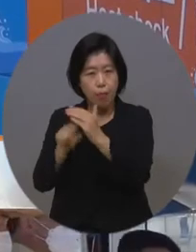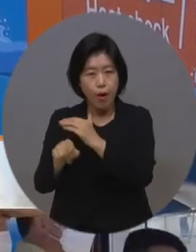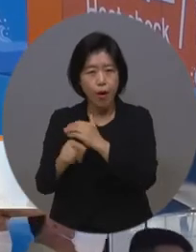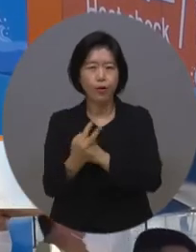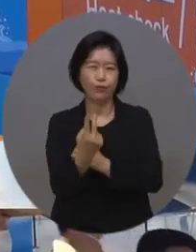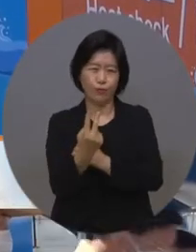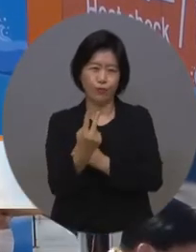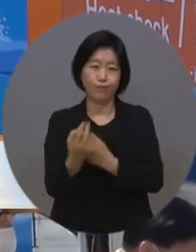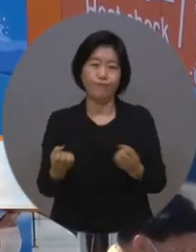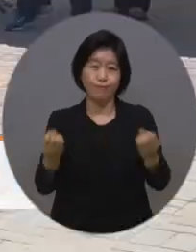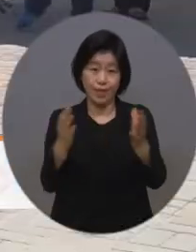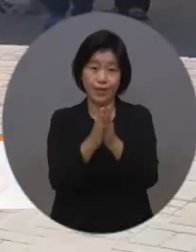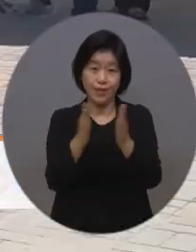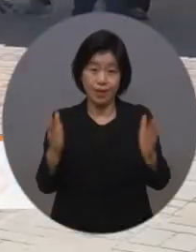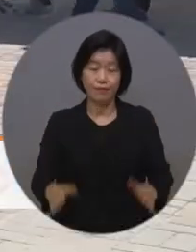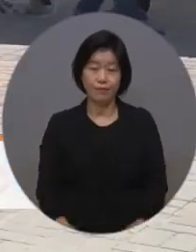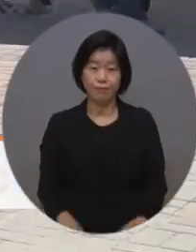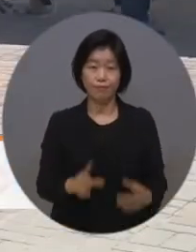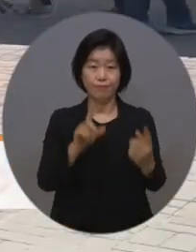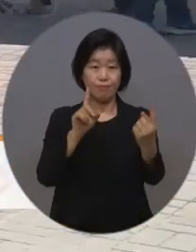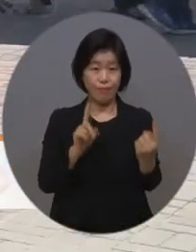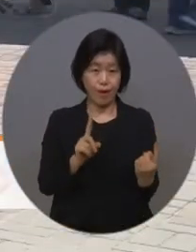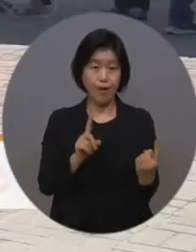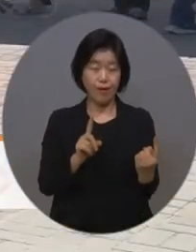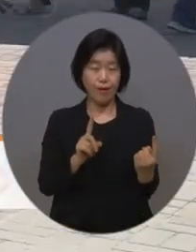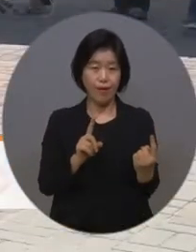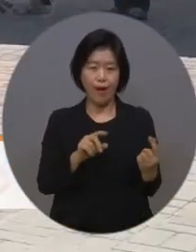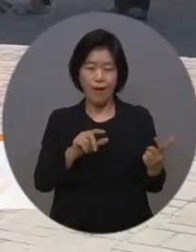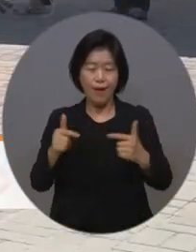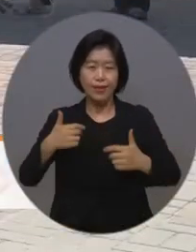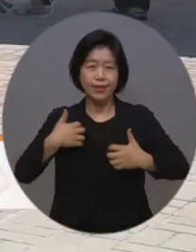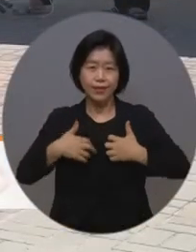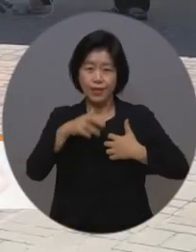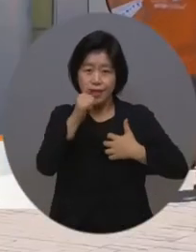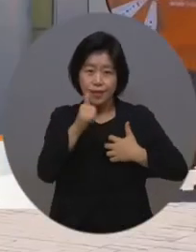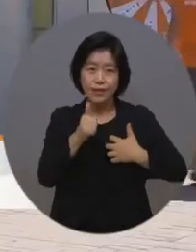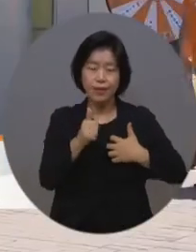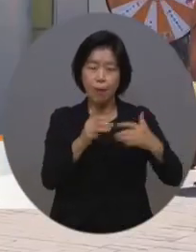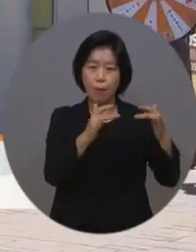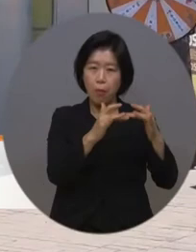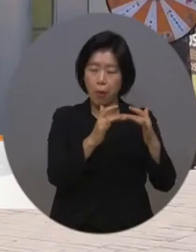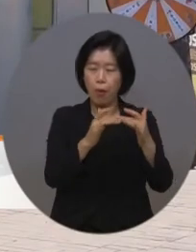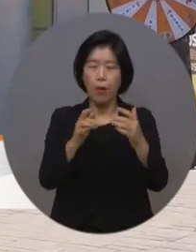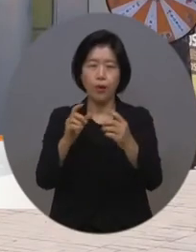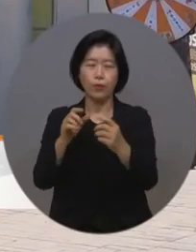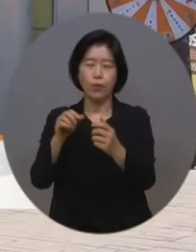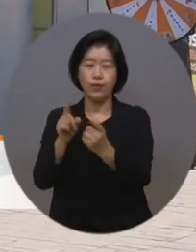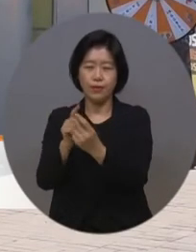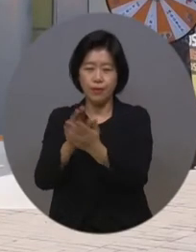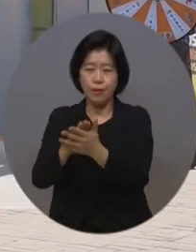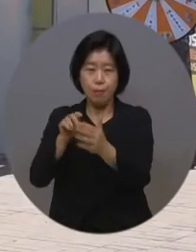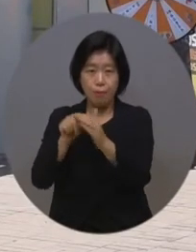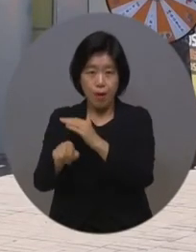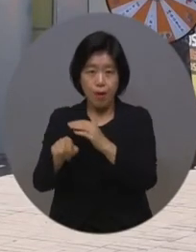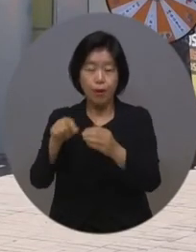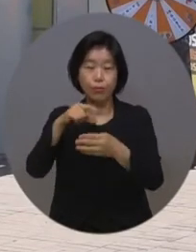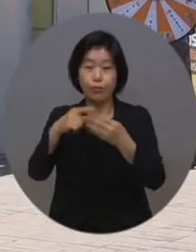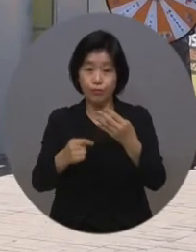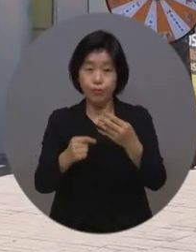온라인 프로그램과 거리 두기를 유지하며 즐길 수 있는 오프라인 프로그램을 통해 안전하게 축제에 참여할 수